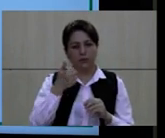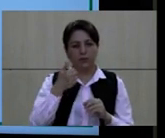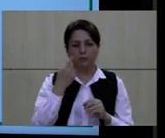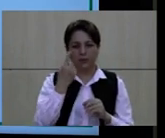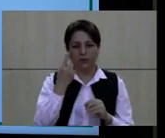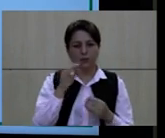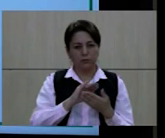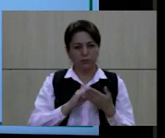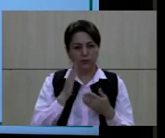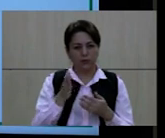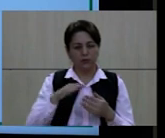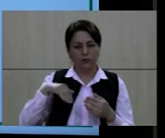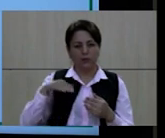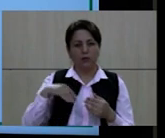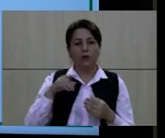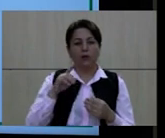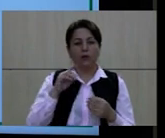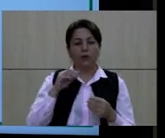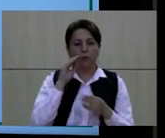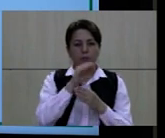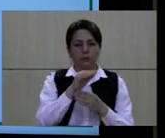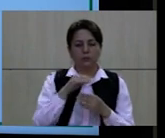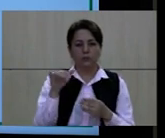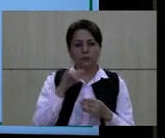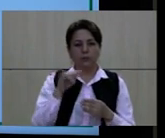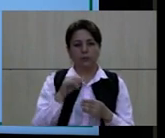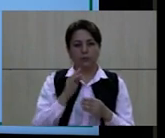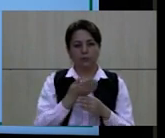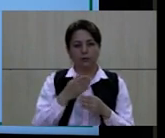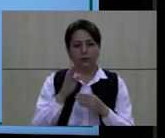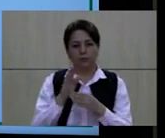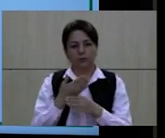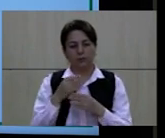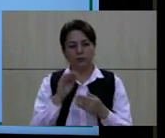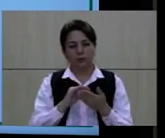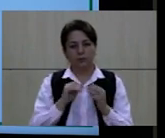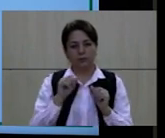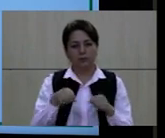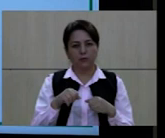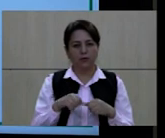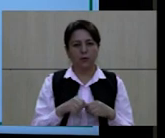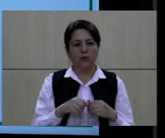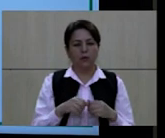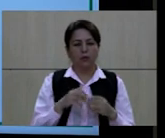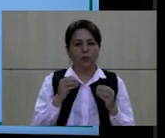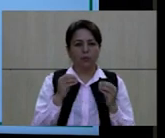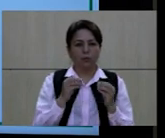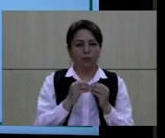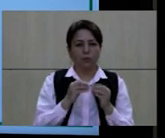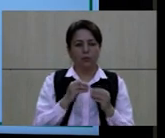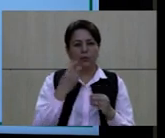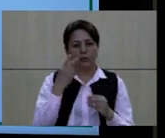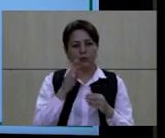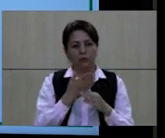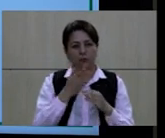yozib olamiz, so'ngra qo'shimcha ko'paytuvchilarni bo'lib-bo'lib yozamiz. Ya'ni 10 ni 2 ga